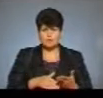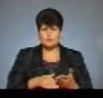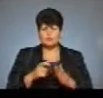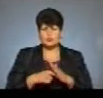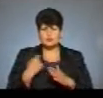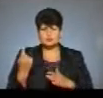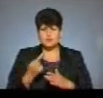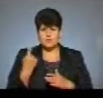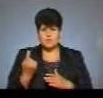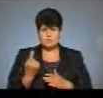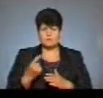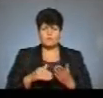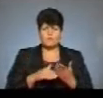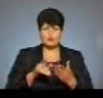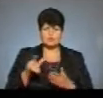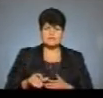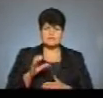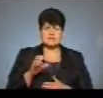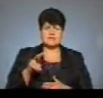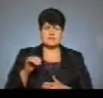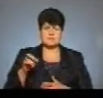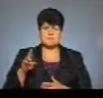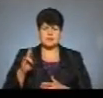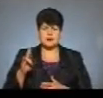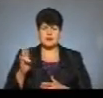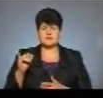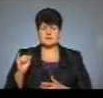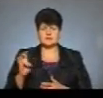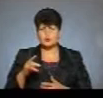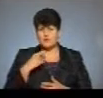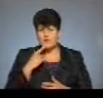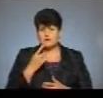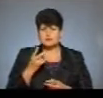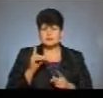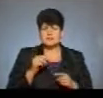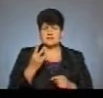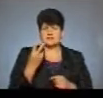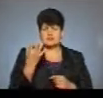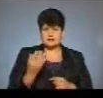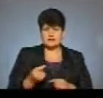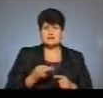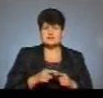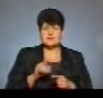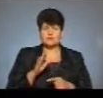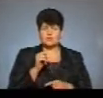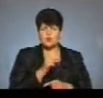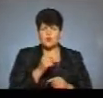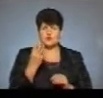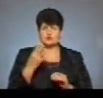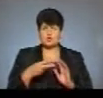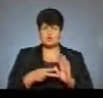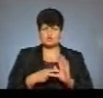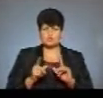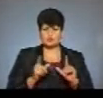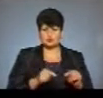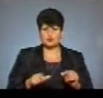Донецьку та Луганську області волонтер Сергій Ліп'янін. Чоловік каже, їхати потрібно 2 дні. Це буде його 47-ма поїздка на схід.